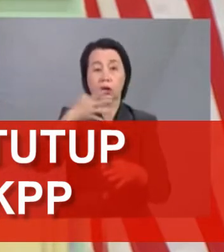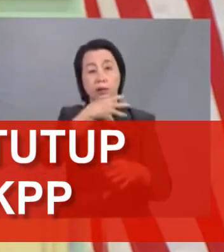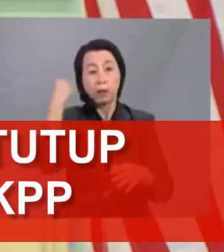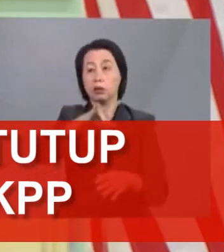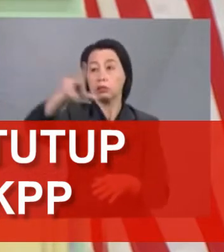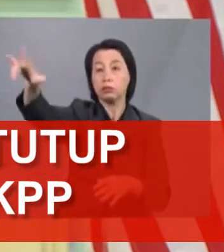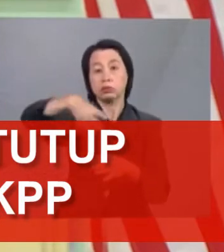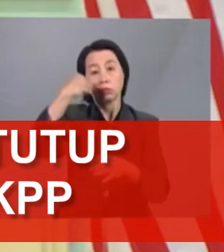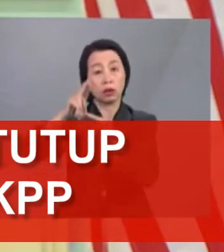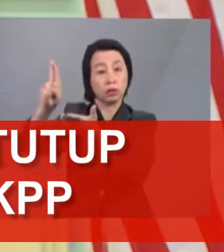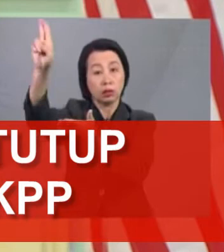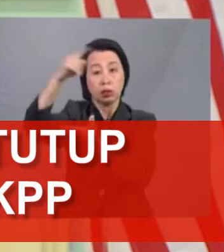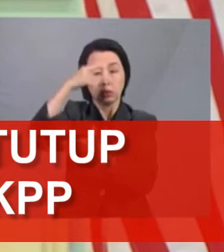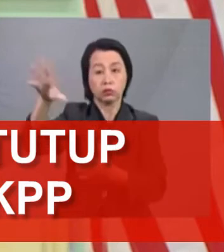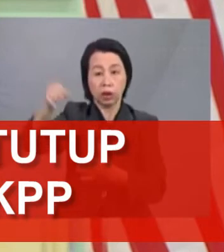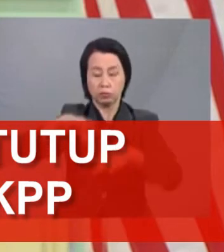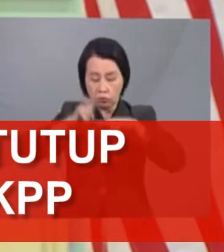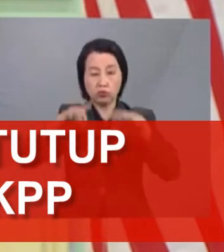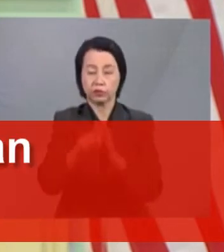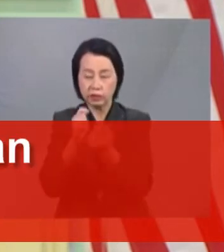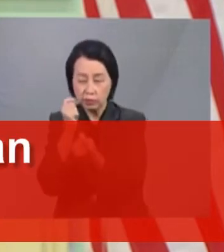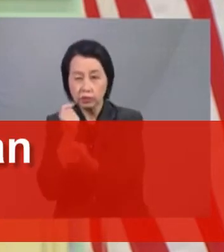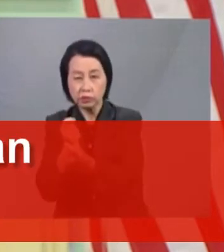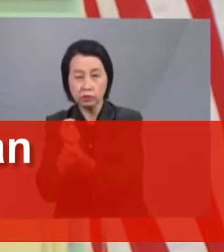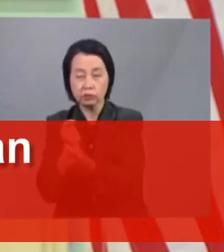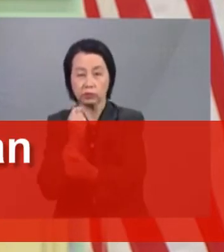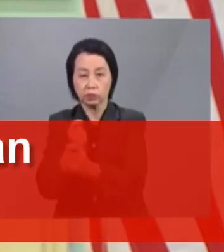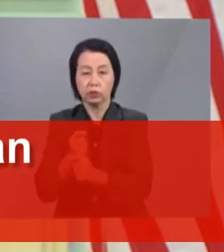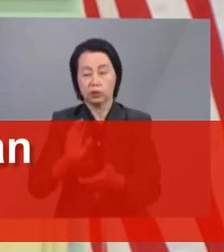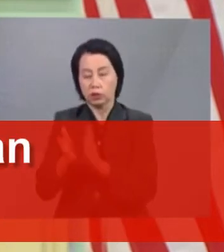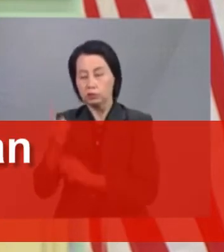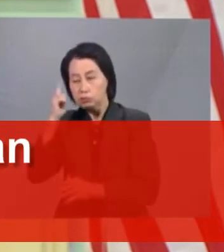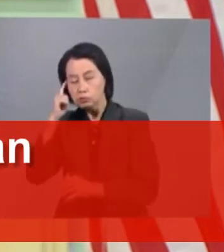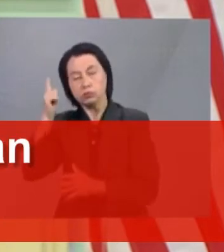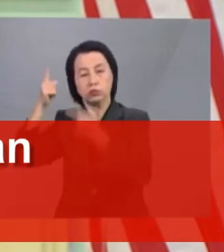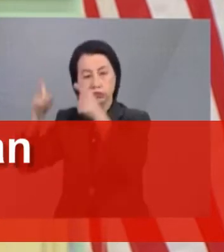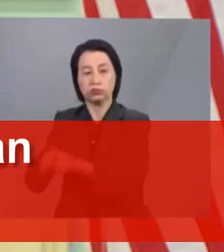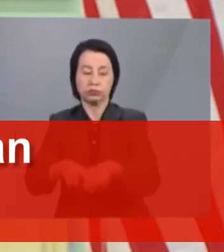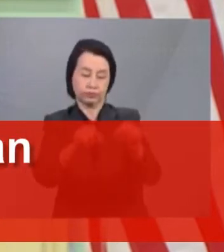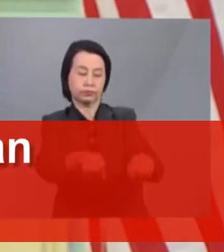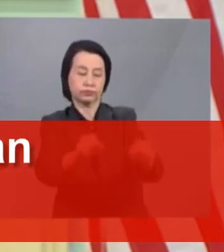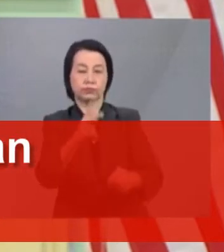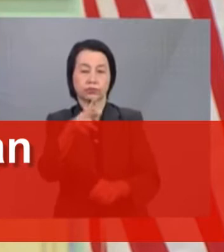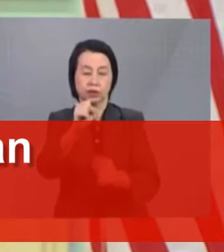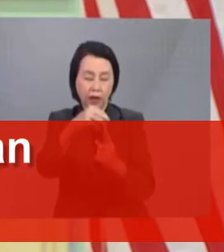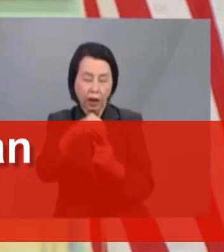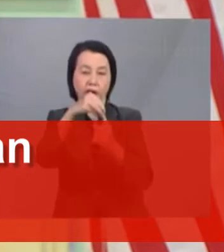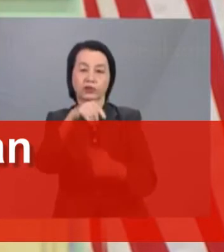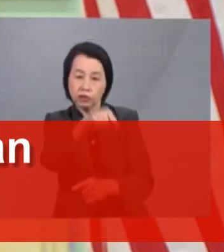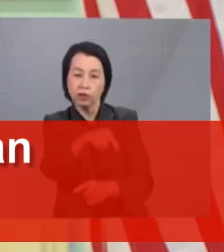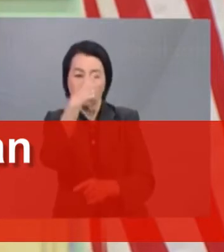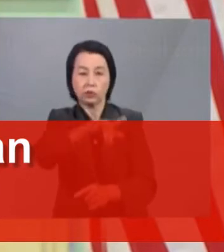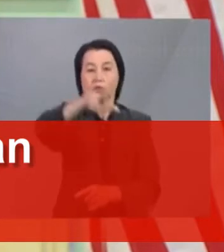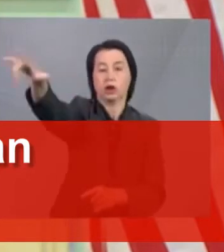universiti mereka di luar negara untuk mengambil peperiksaan. Jadi kita bersetuju untuk membenarkan kes-kes khas seperti ini